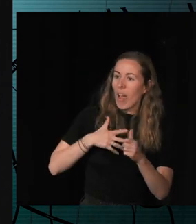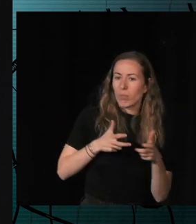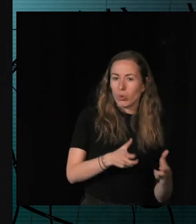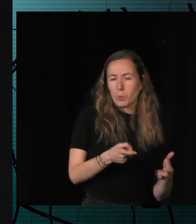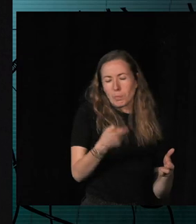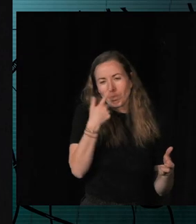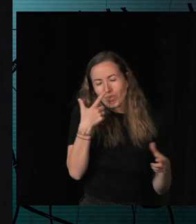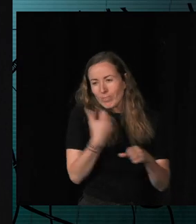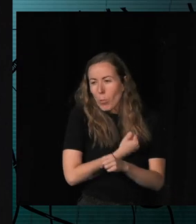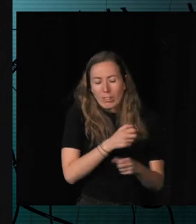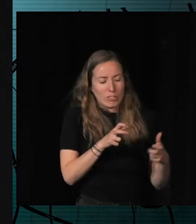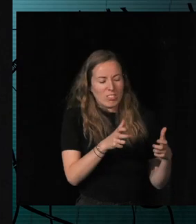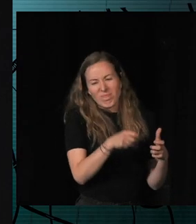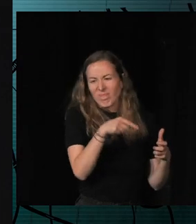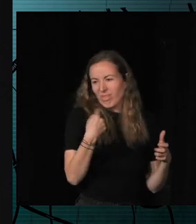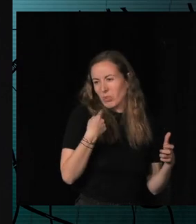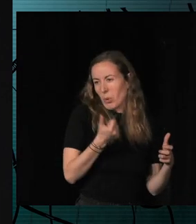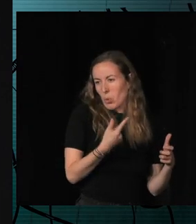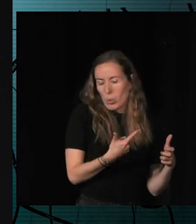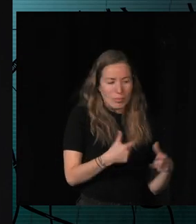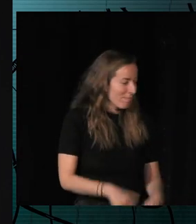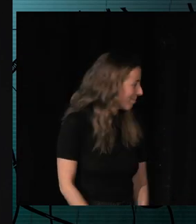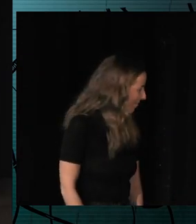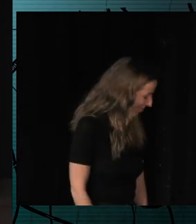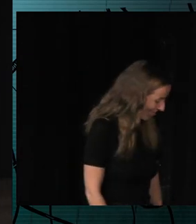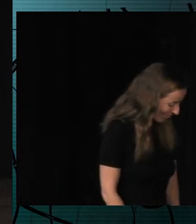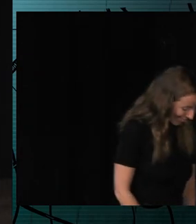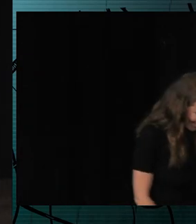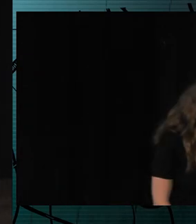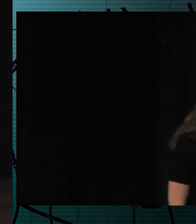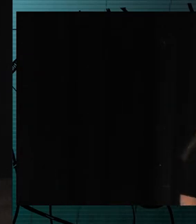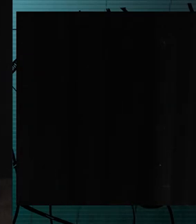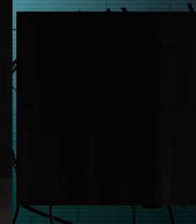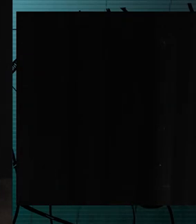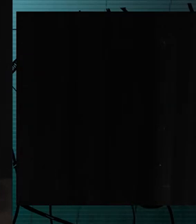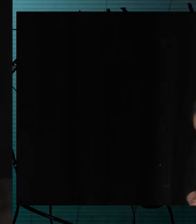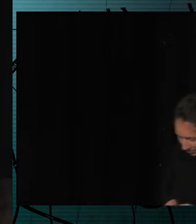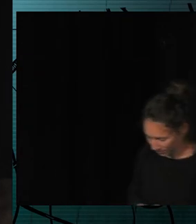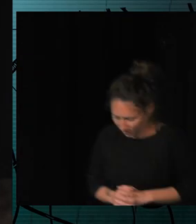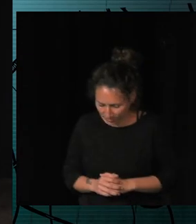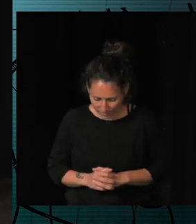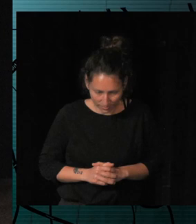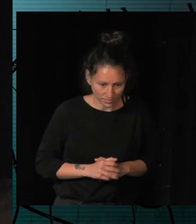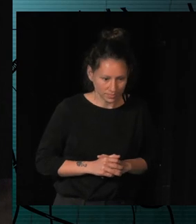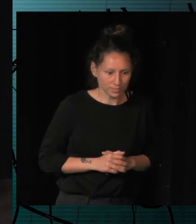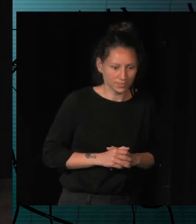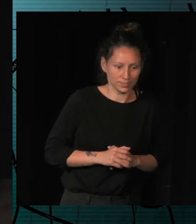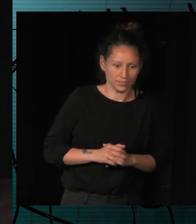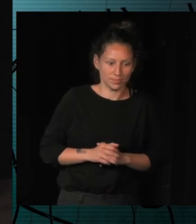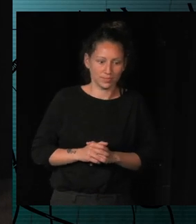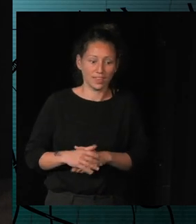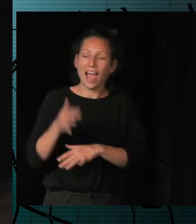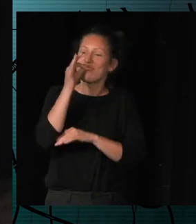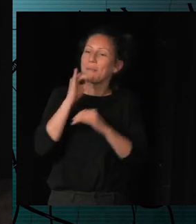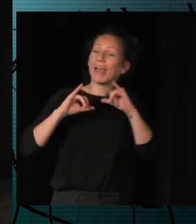jouer avec la maniabilité plus simple moi s'il me faut un farming game dans dansen sur switch j'y vais il y a pas de problème